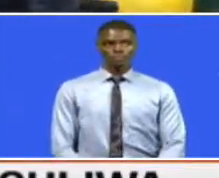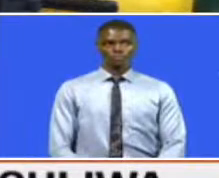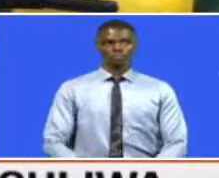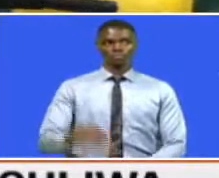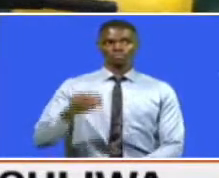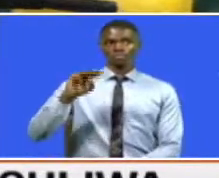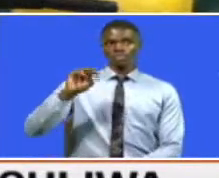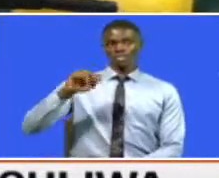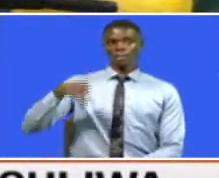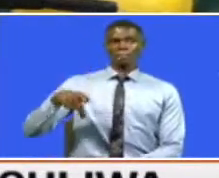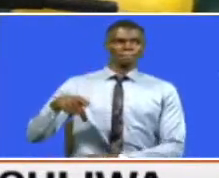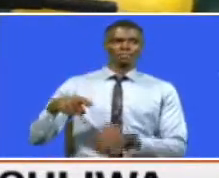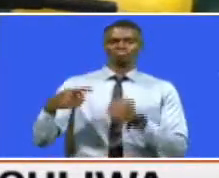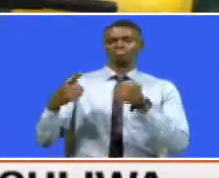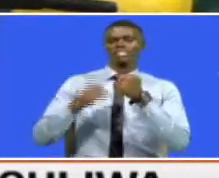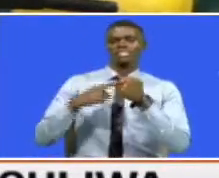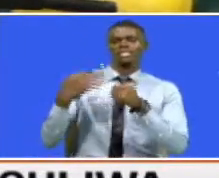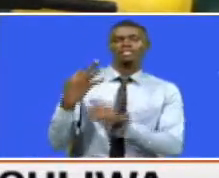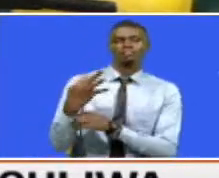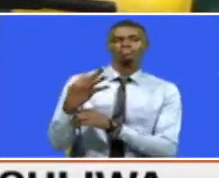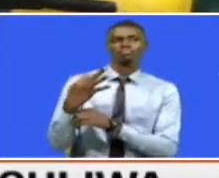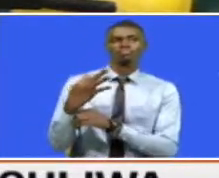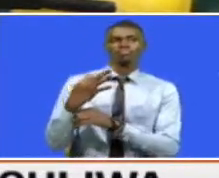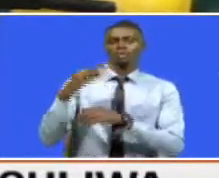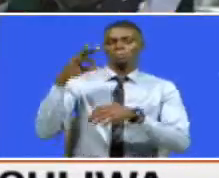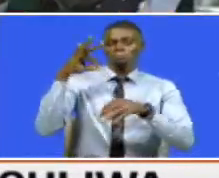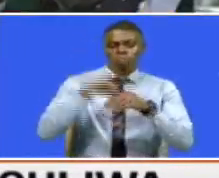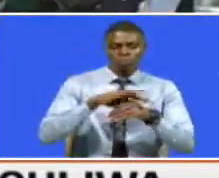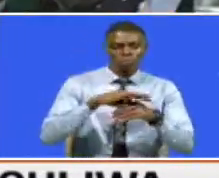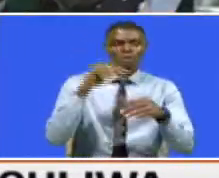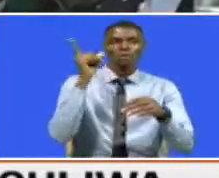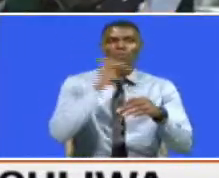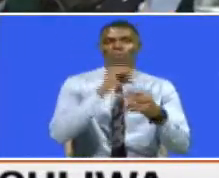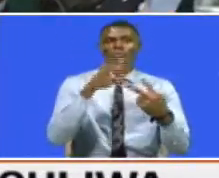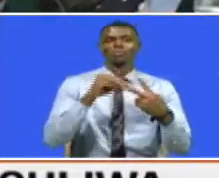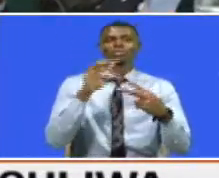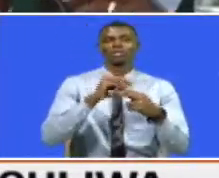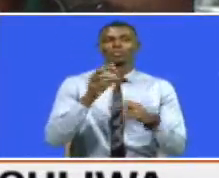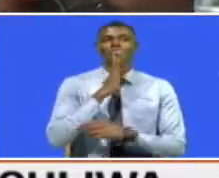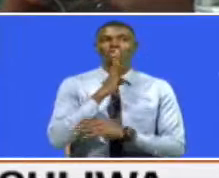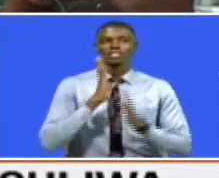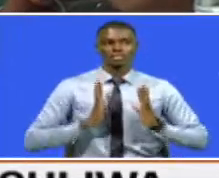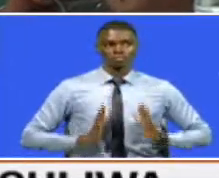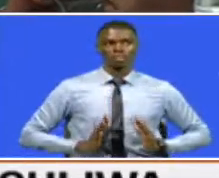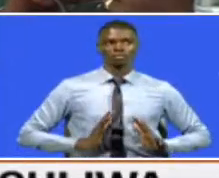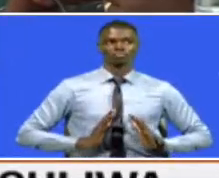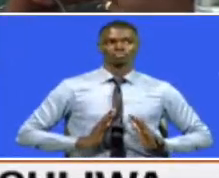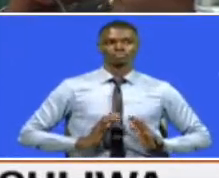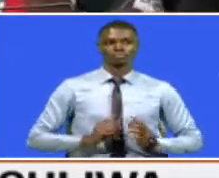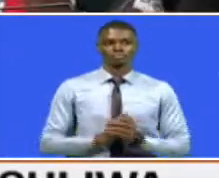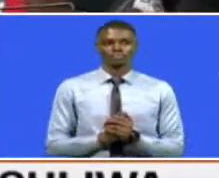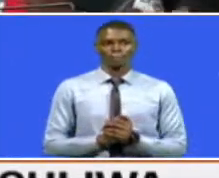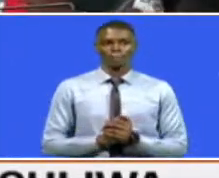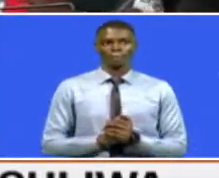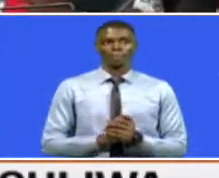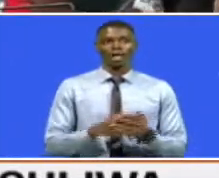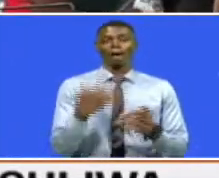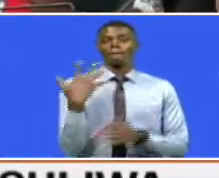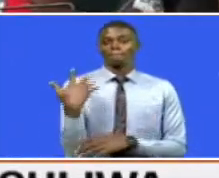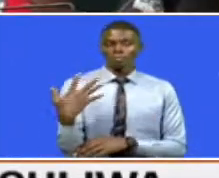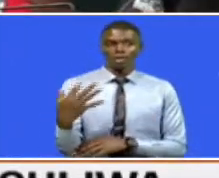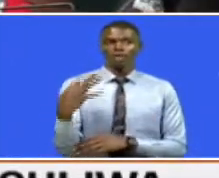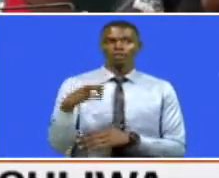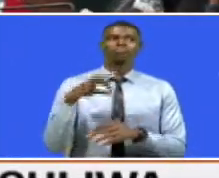Wajumbe takribani 63 wamepiga kura ya siri ya kumchagua spika mpya wa tano. Hata hivyo, karatasi ya